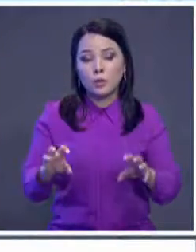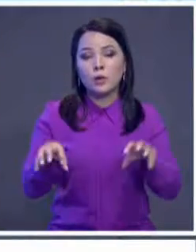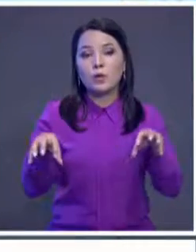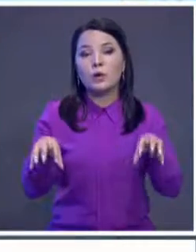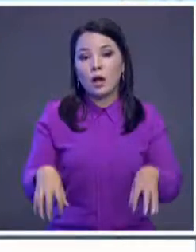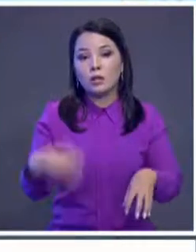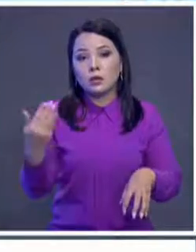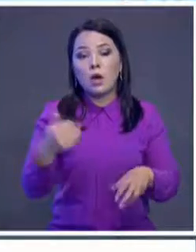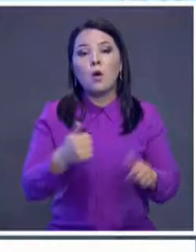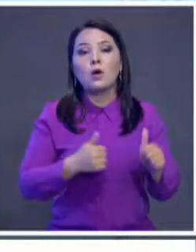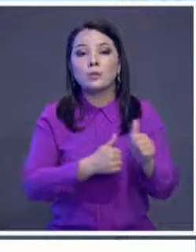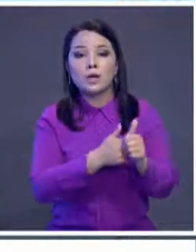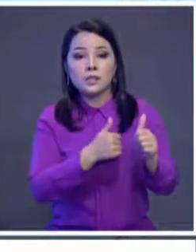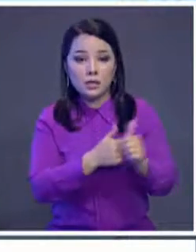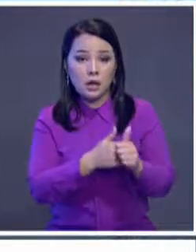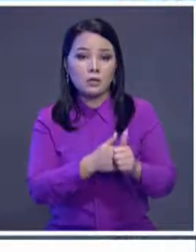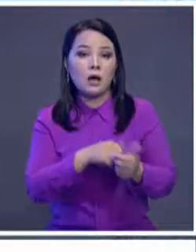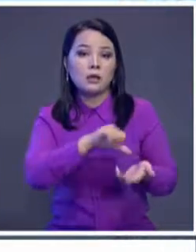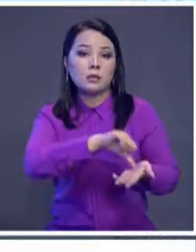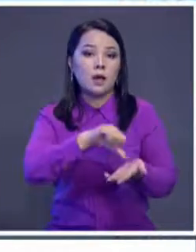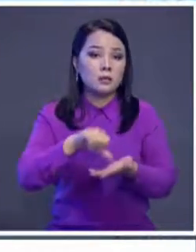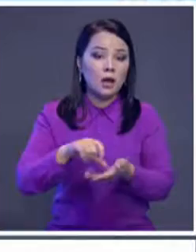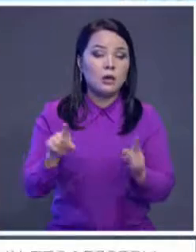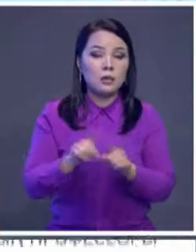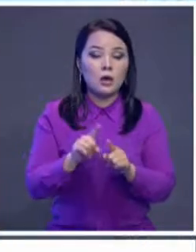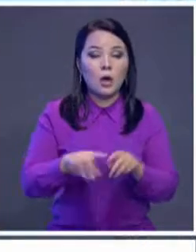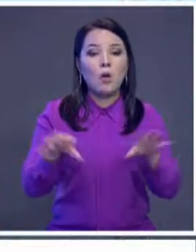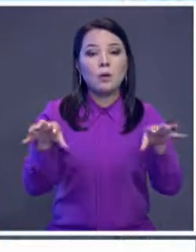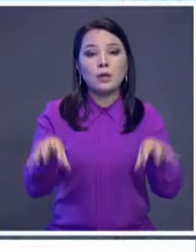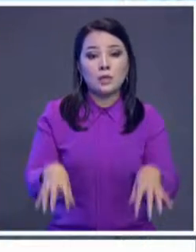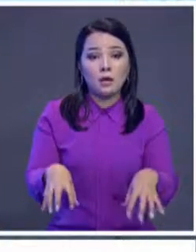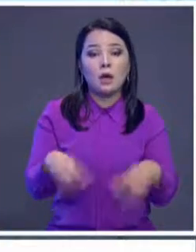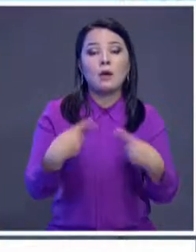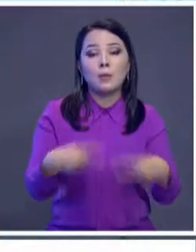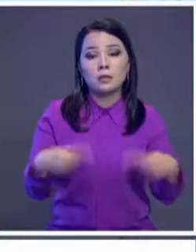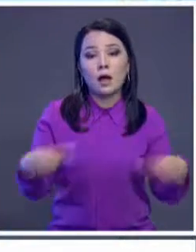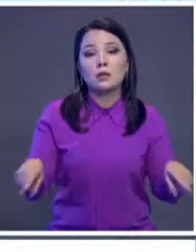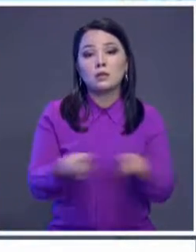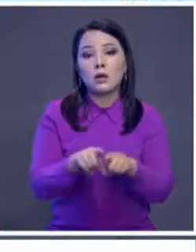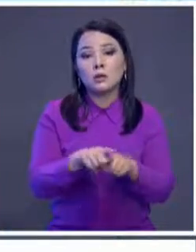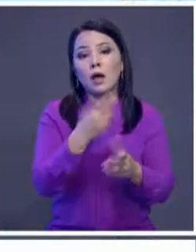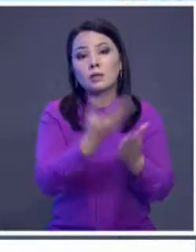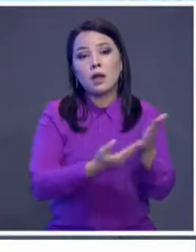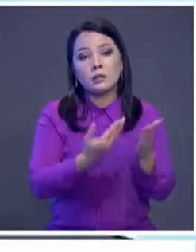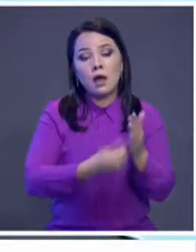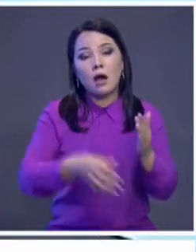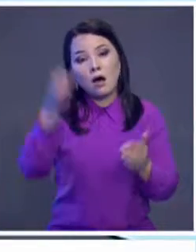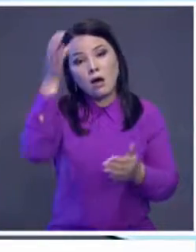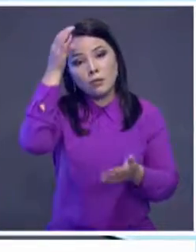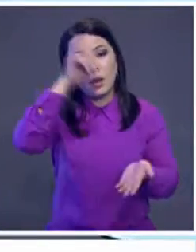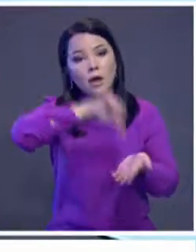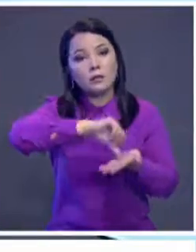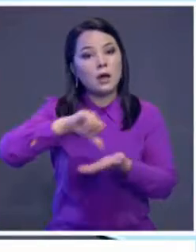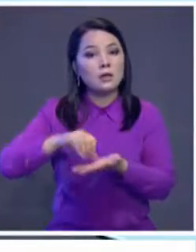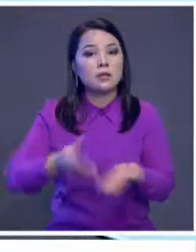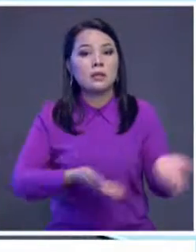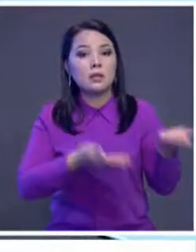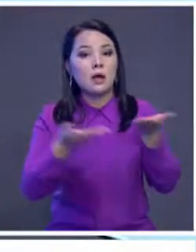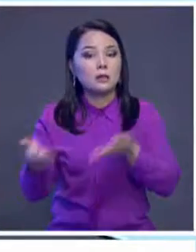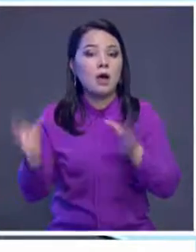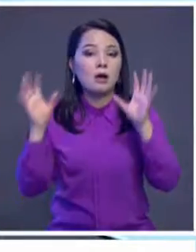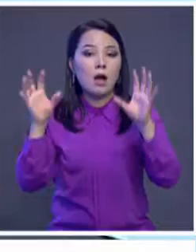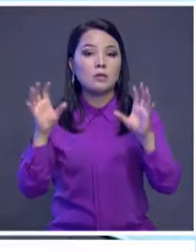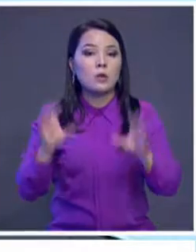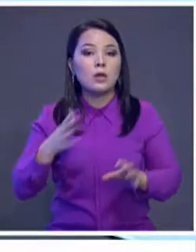төрағаларының орынбасарлары, конституциялық сот төрағаларының орынбасарлары және басқа да сарапшы ғалымдар қатысып отыр. Бүгінгі конституция жалпы